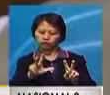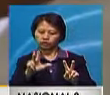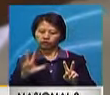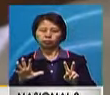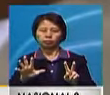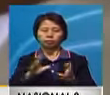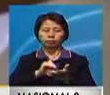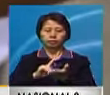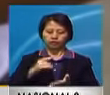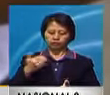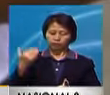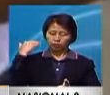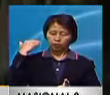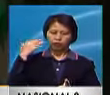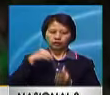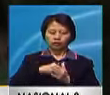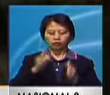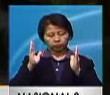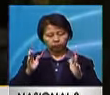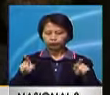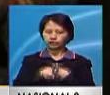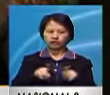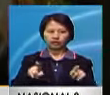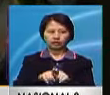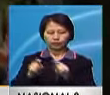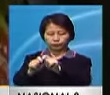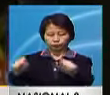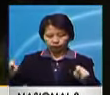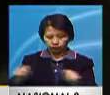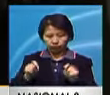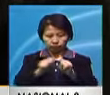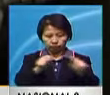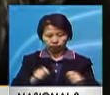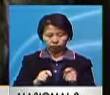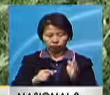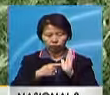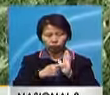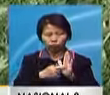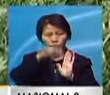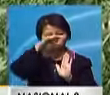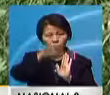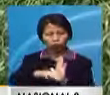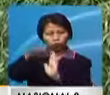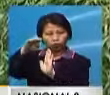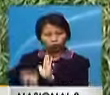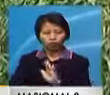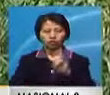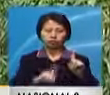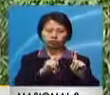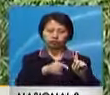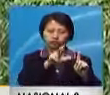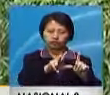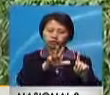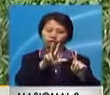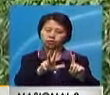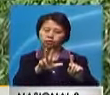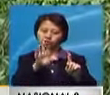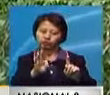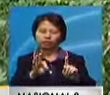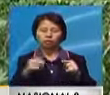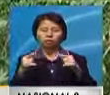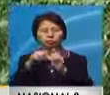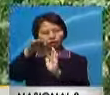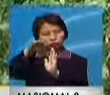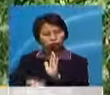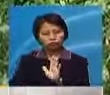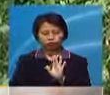2,135 kes minggu lepas. Dalam tempoh sama, lokaliti wabak turut mencatat pengurangan daripada 1,329